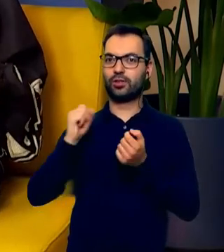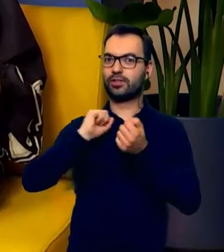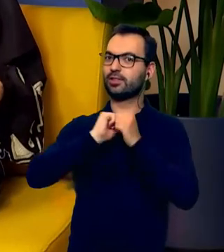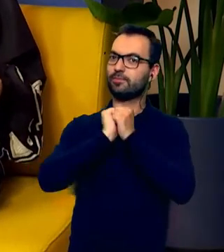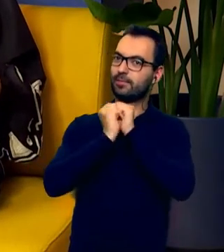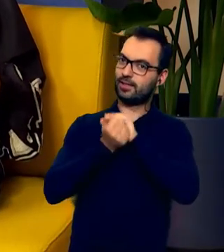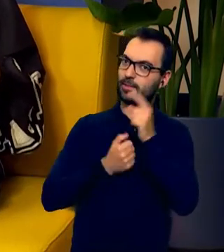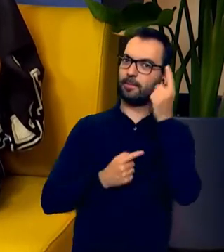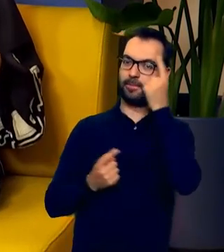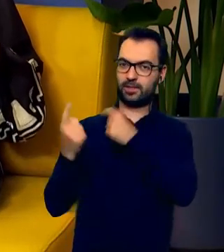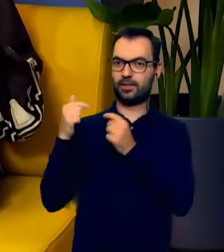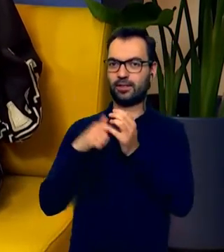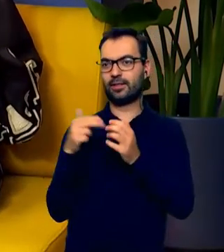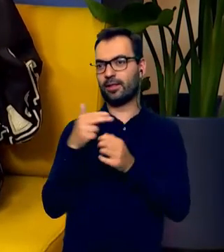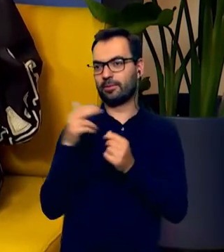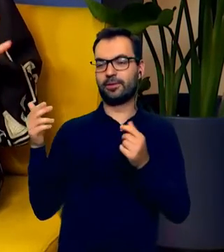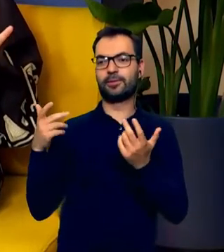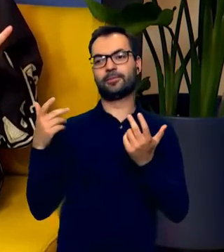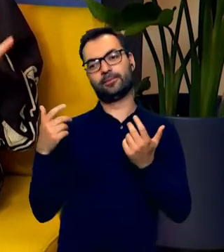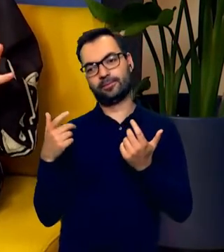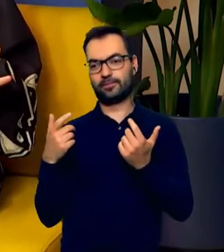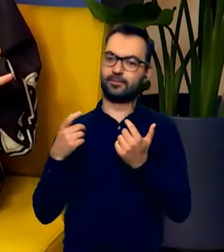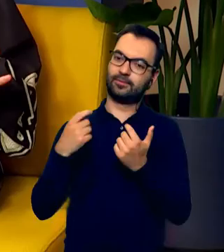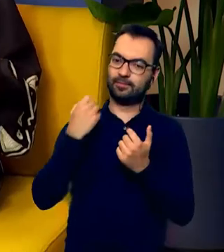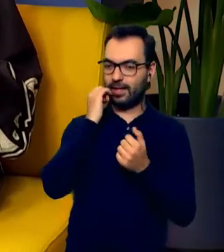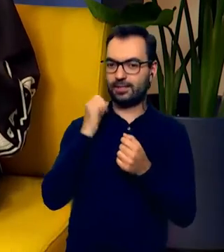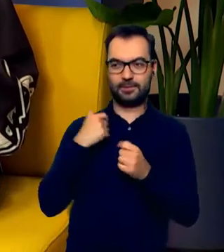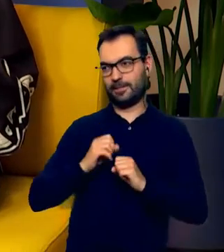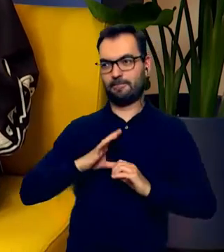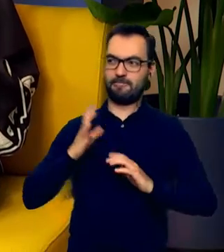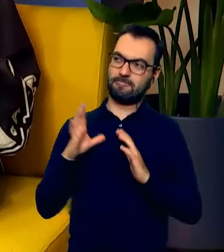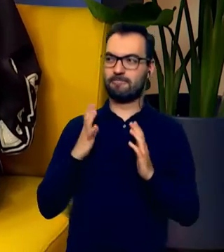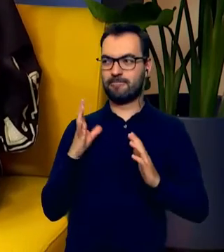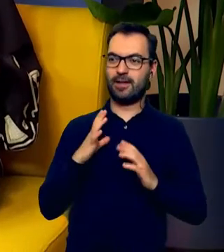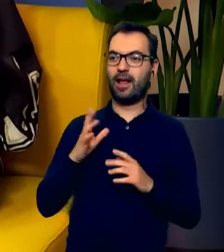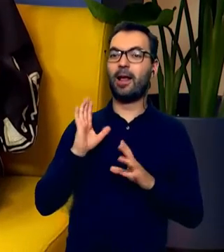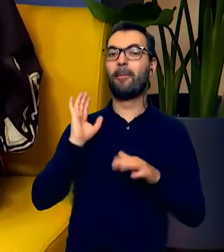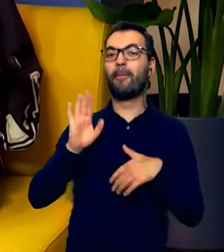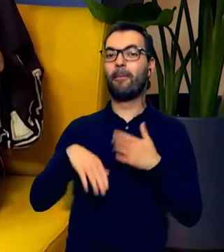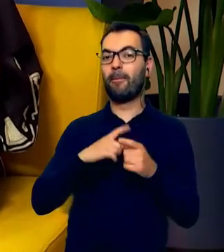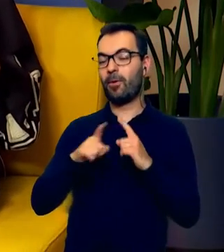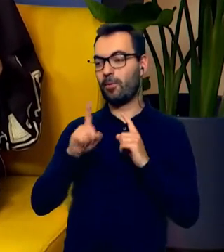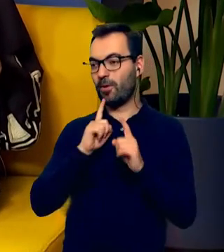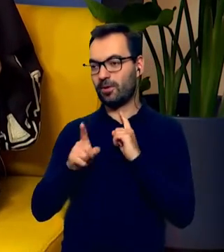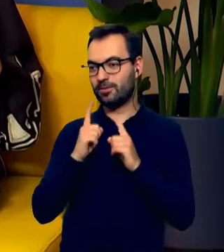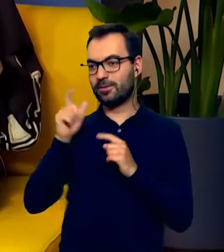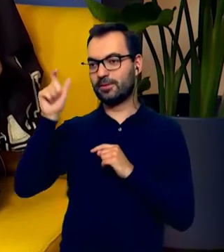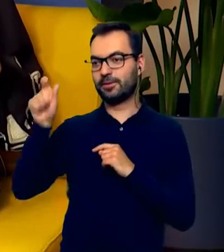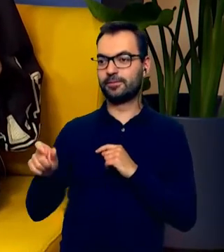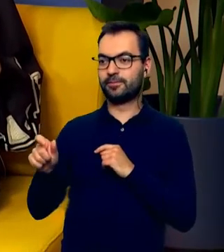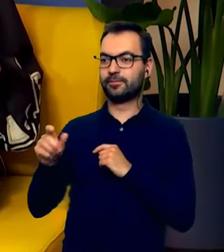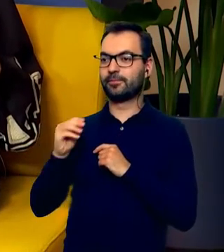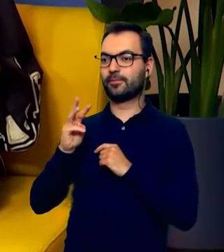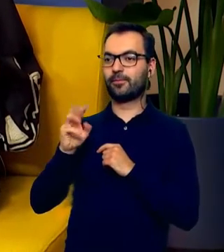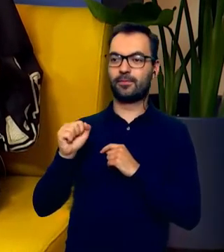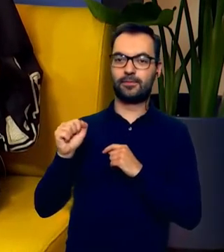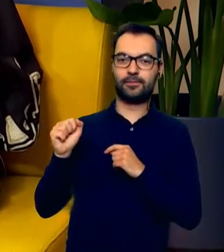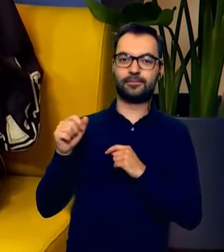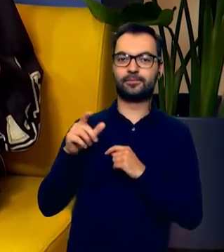nieco nastawienie, takie wiesz, trochę bardziej byłyśmy najeżone, prawda Ewa? A jednak pogadałyśmy z